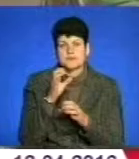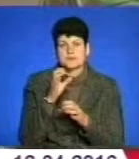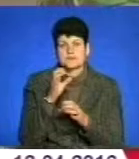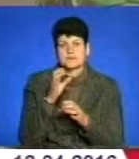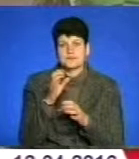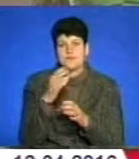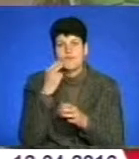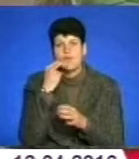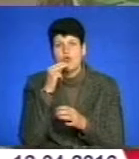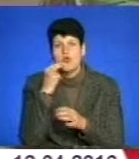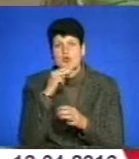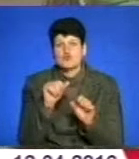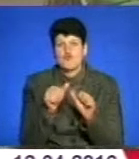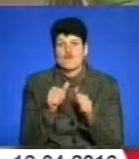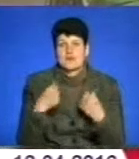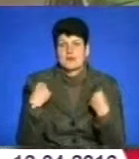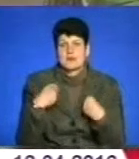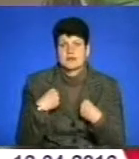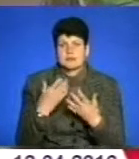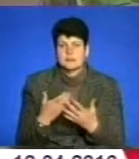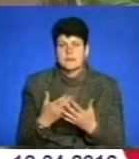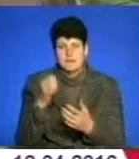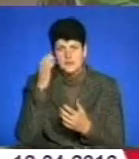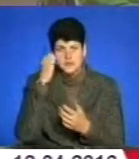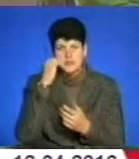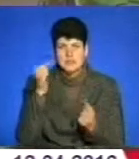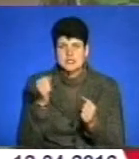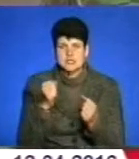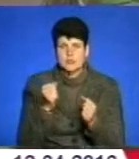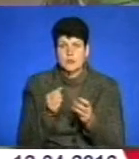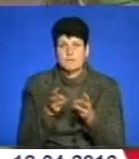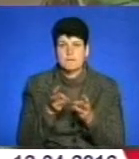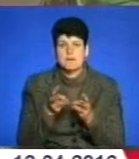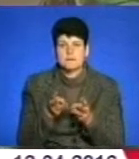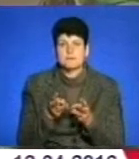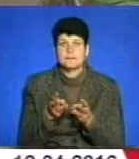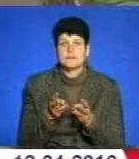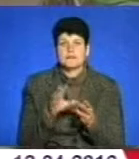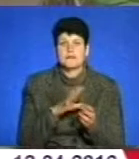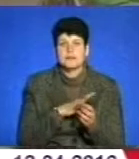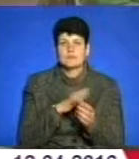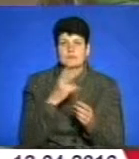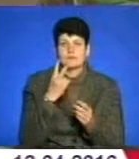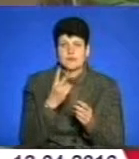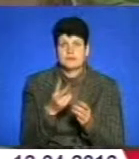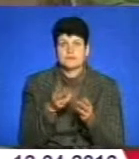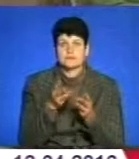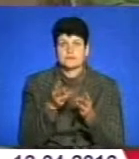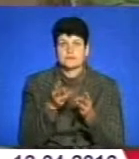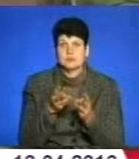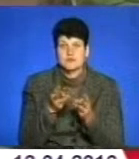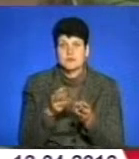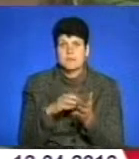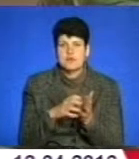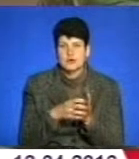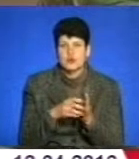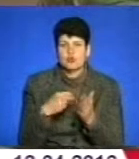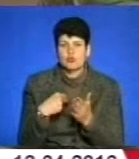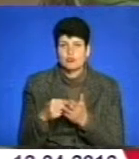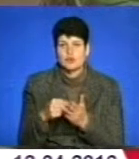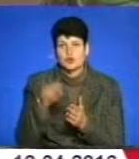якоїсь покращеної форми для бійців. Пам'ятаєте, ми взимку випекли, їм було дві випічки пряників і купили хлопцям